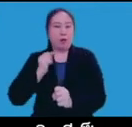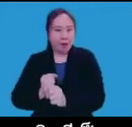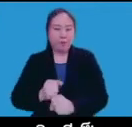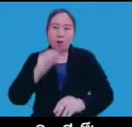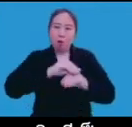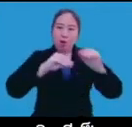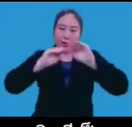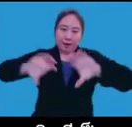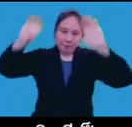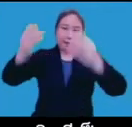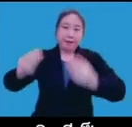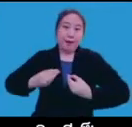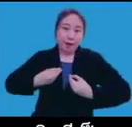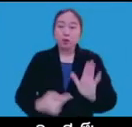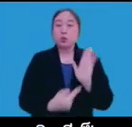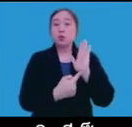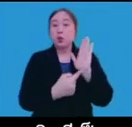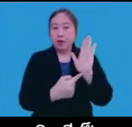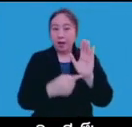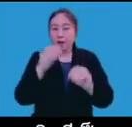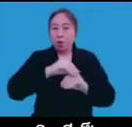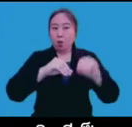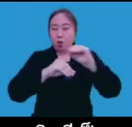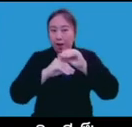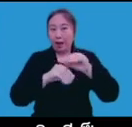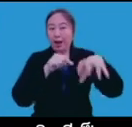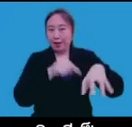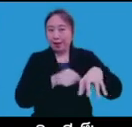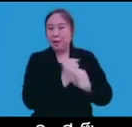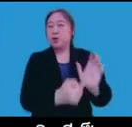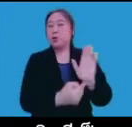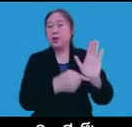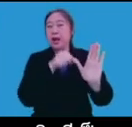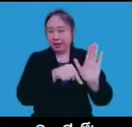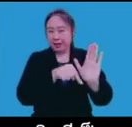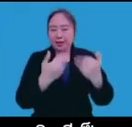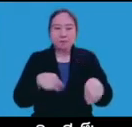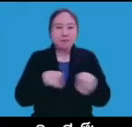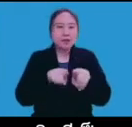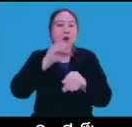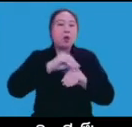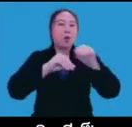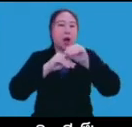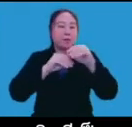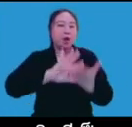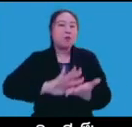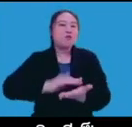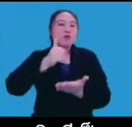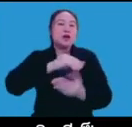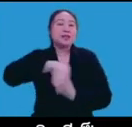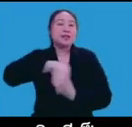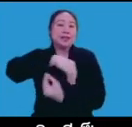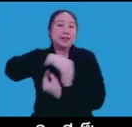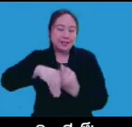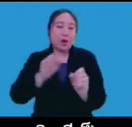การที่รัฐบาลได้รับมอบหมายอย่างยกตัวอย่างเช่นโครงการโคกหนองนาโมเดลเนี่ยก็เป็นโครงการภายใต้มาตรการฟื้นฟูเศรษฐกิ